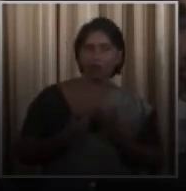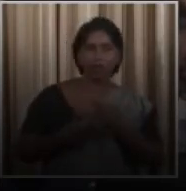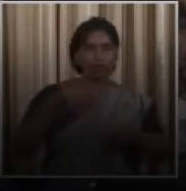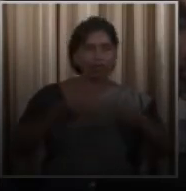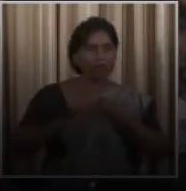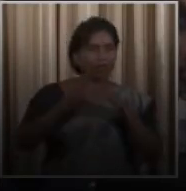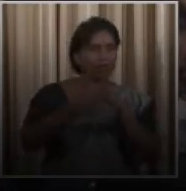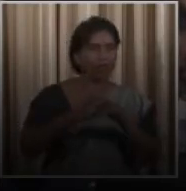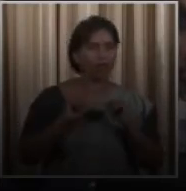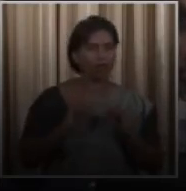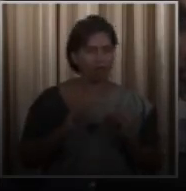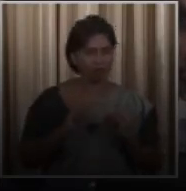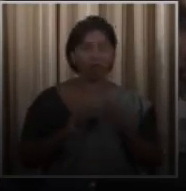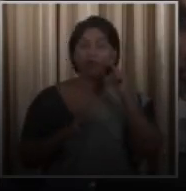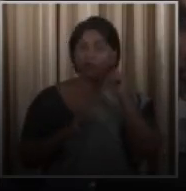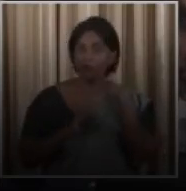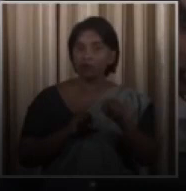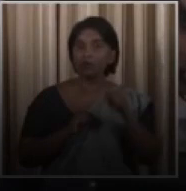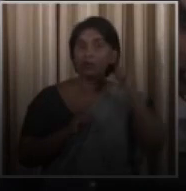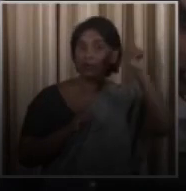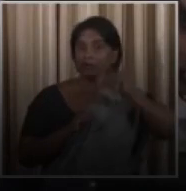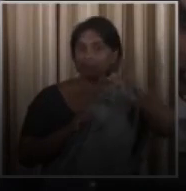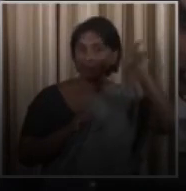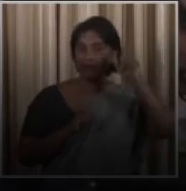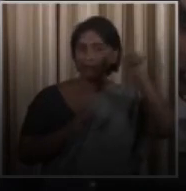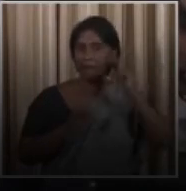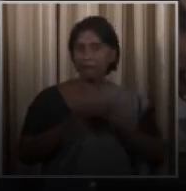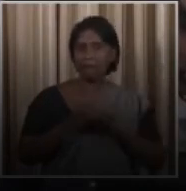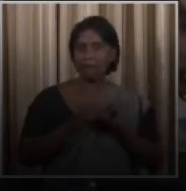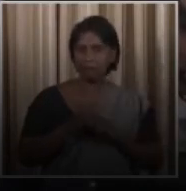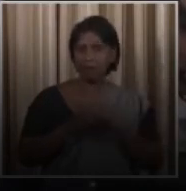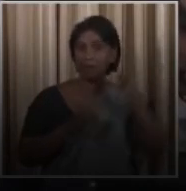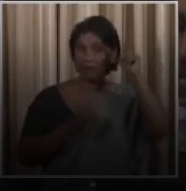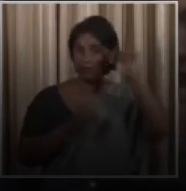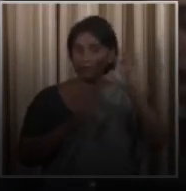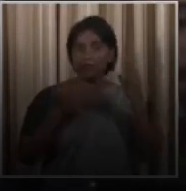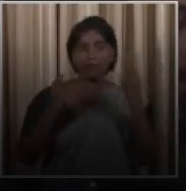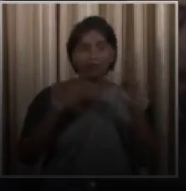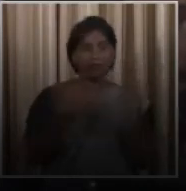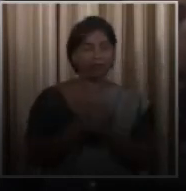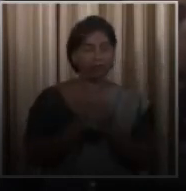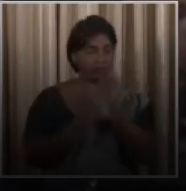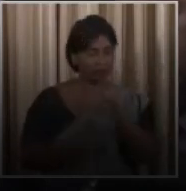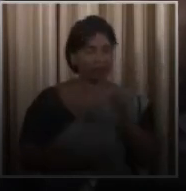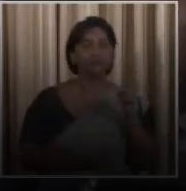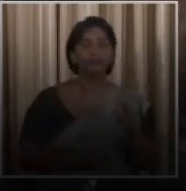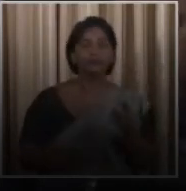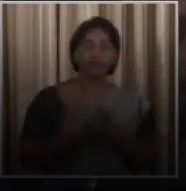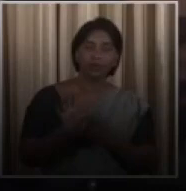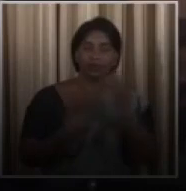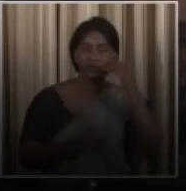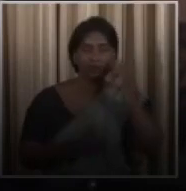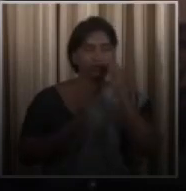දේශපාලනට සම්බන්ධ වෙන්නේ? එතකොට සයිප්‍රස් වල තිබුණා ප්‍රශ්නයක්. සයිප්‍රස් නිදහස් සටන මෙහෙවපු තරුණ